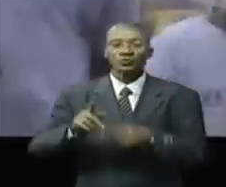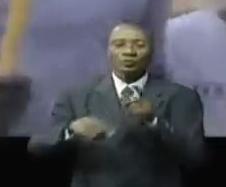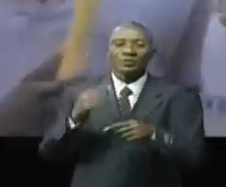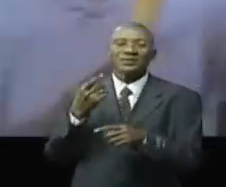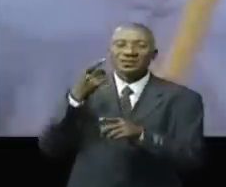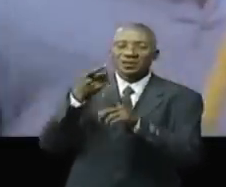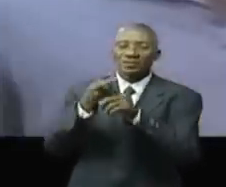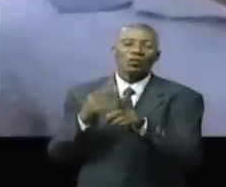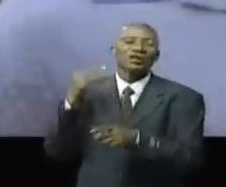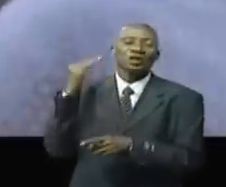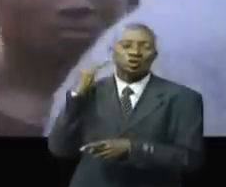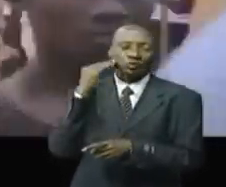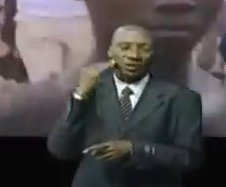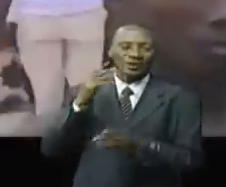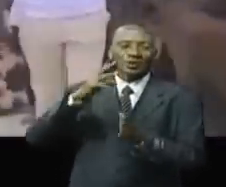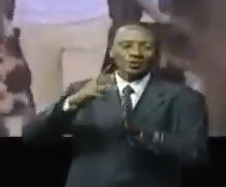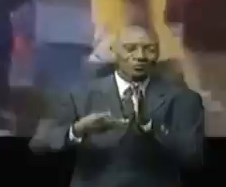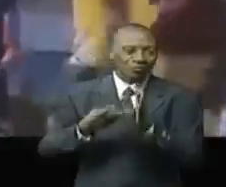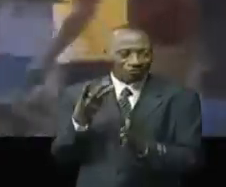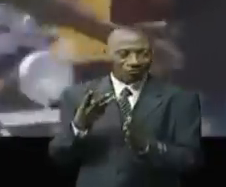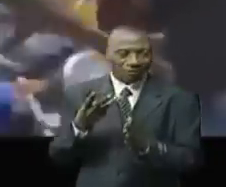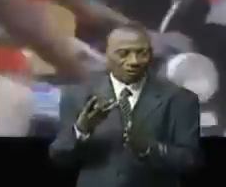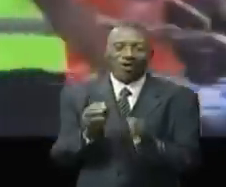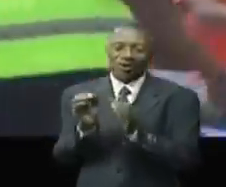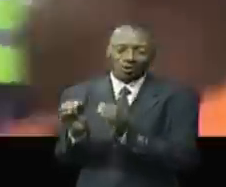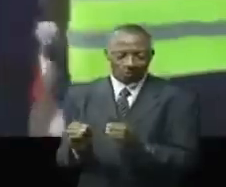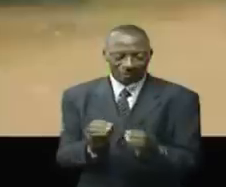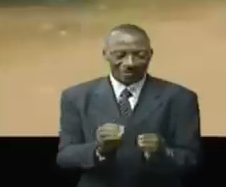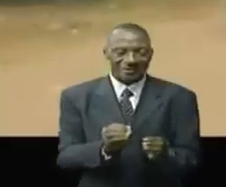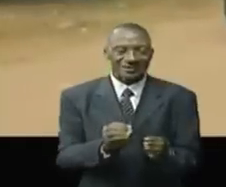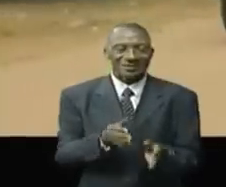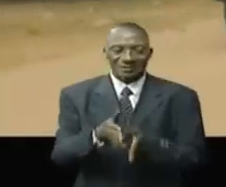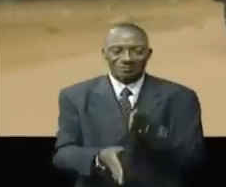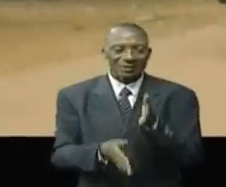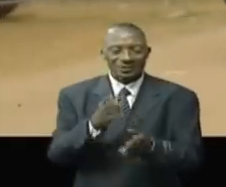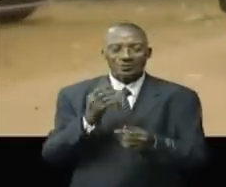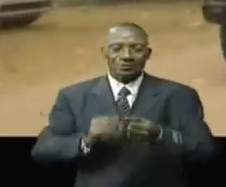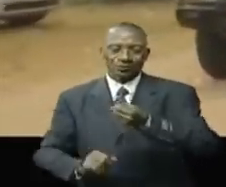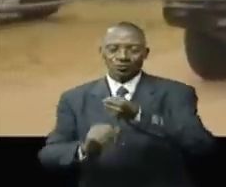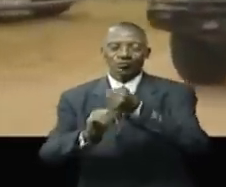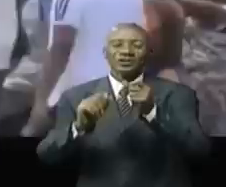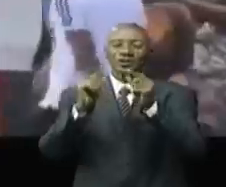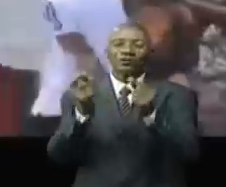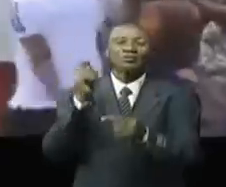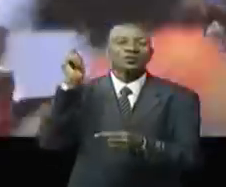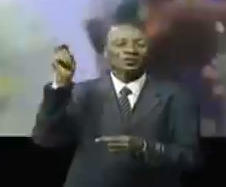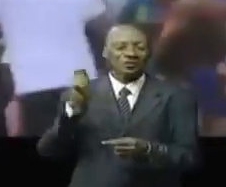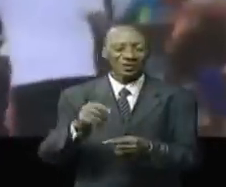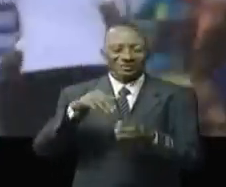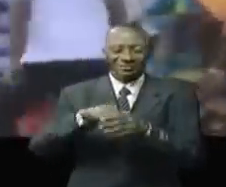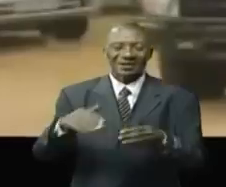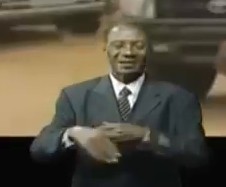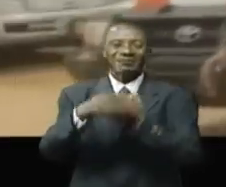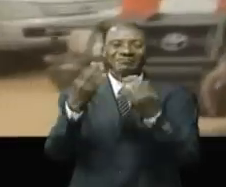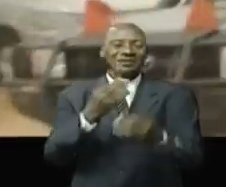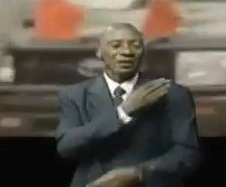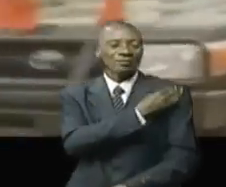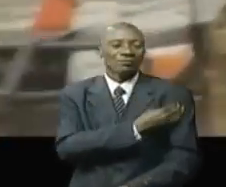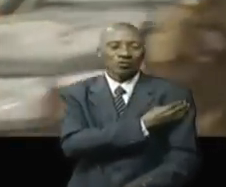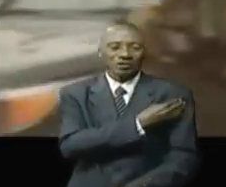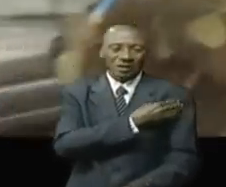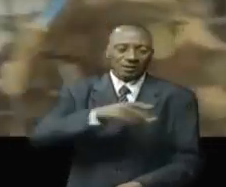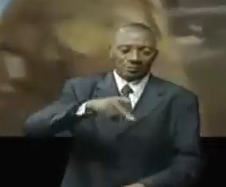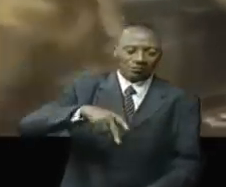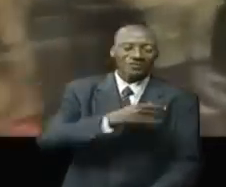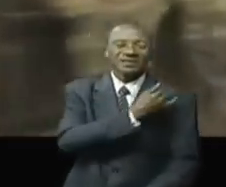pour la troisième fois qu'une marche de soutien et d'encouragement aux forces armées soit organisée à Bougna, chef-lieu de l'Ituri, où les éléments de